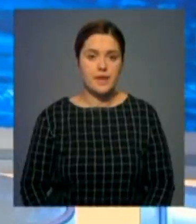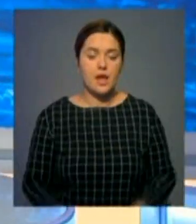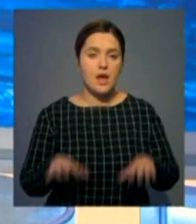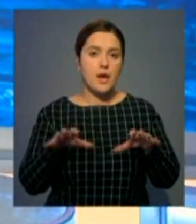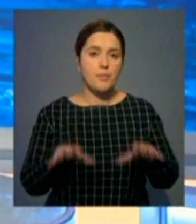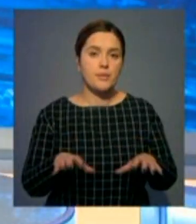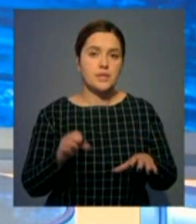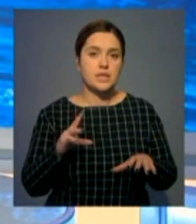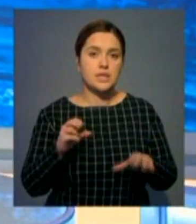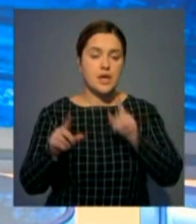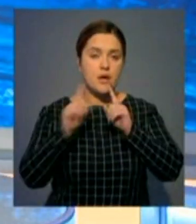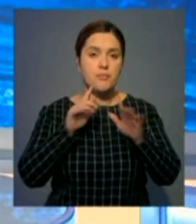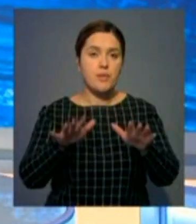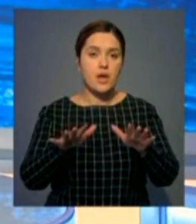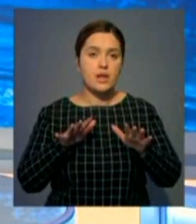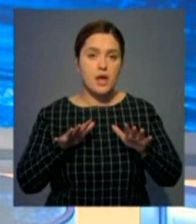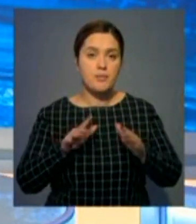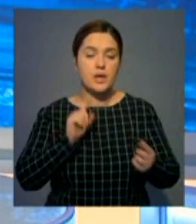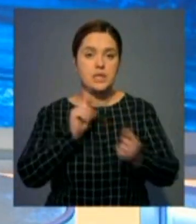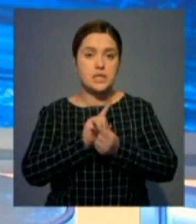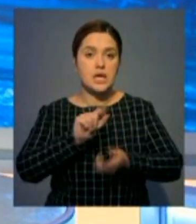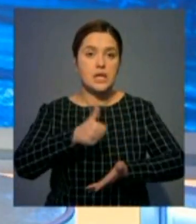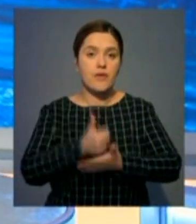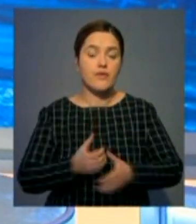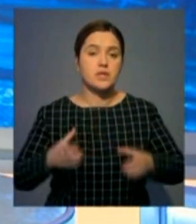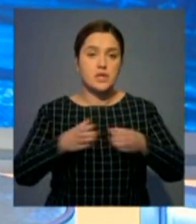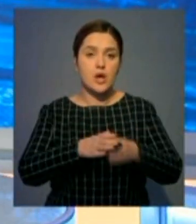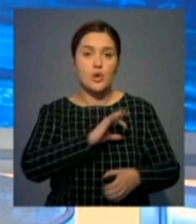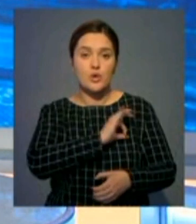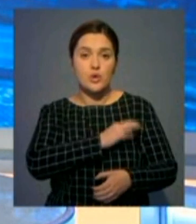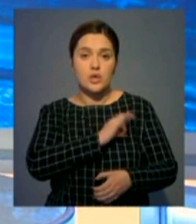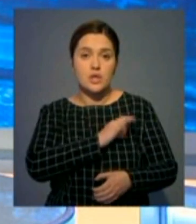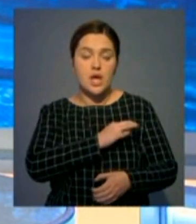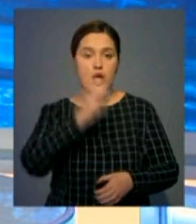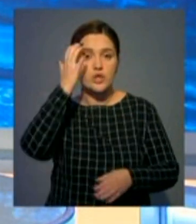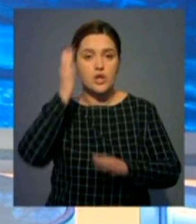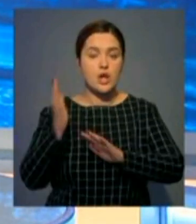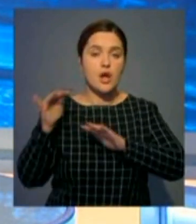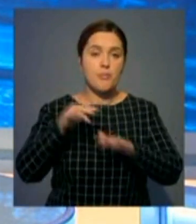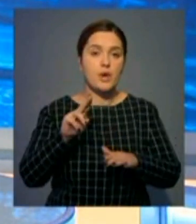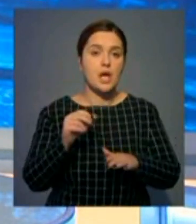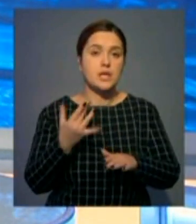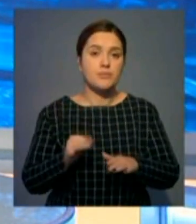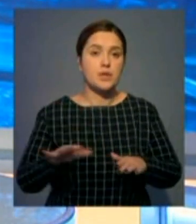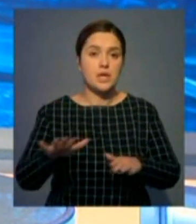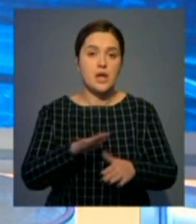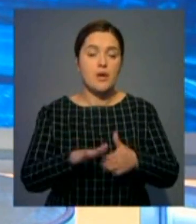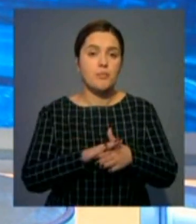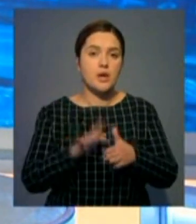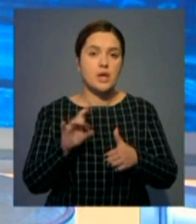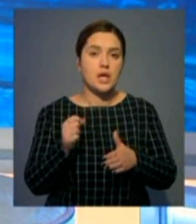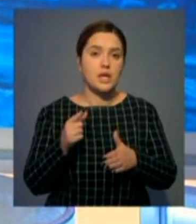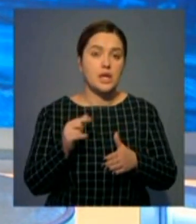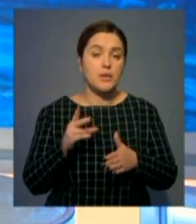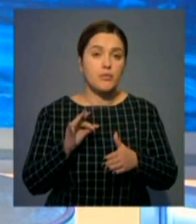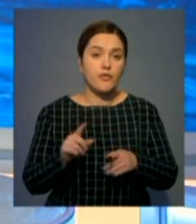Председатель Сената парламента Касым Жомарт Токаев встретился с главой Ассоциации юристов стран Черноморско-Каспийского региона Ильгамом Рагимовым,